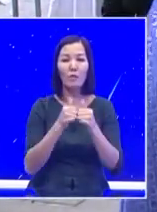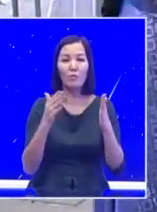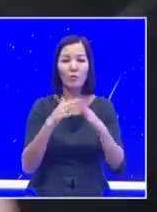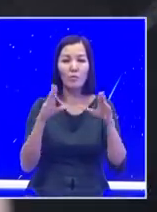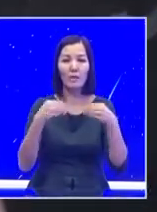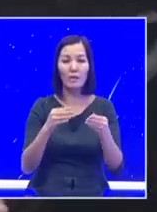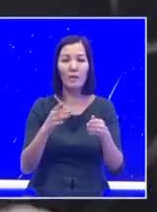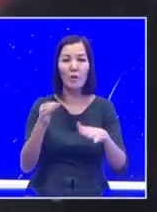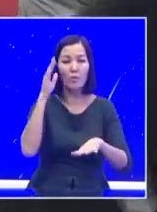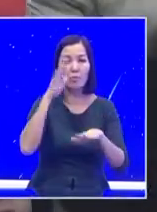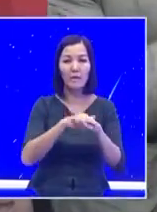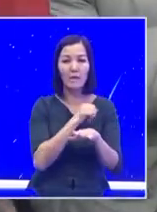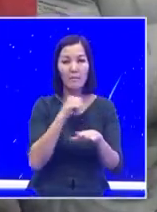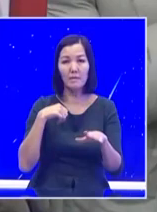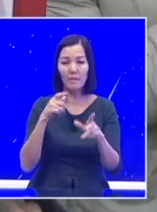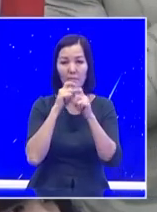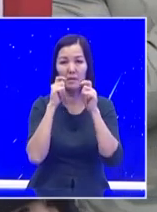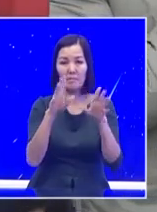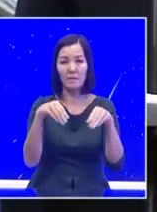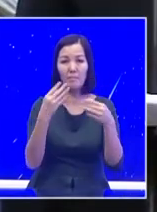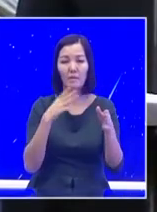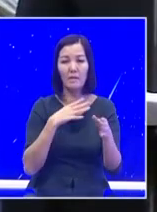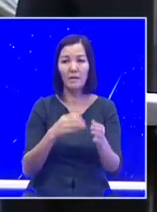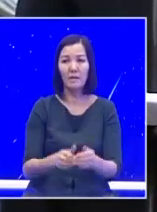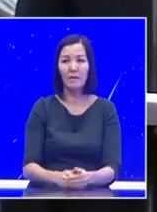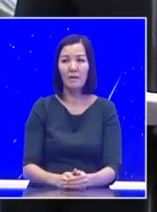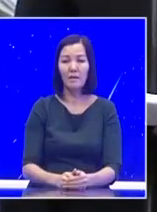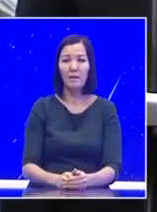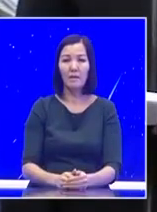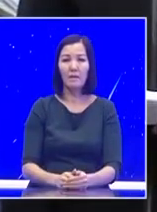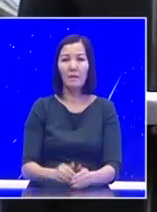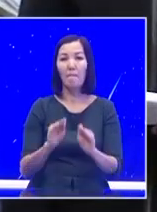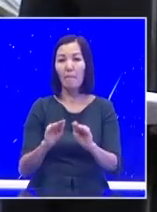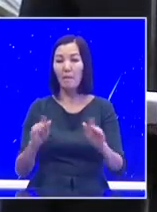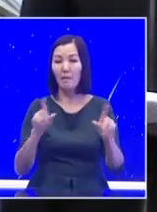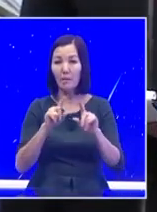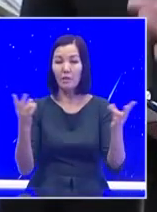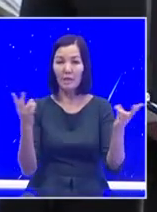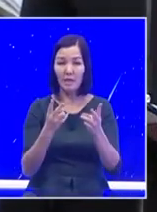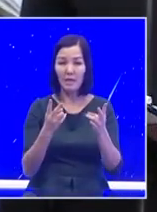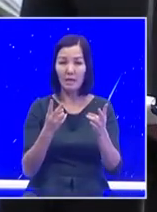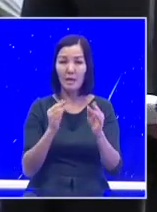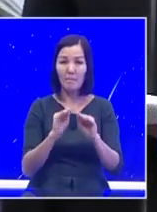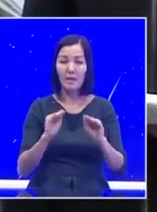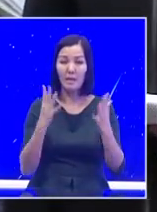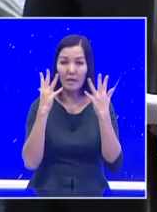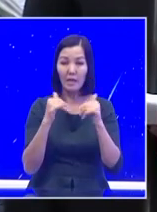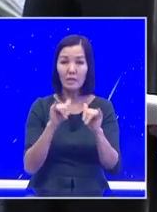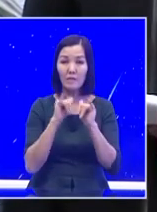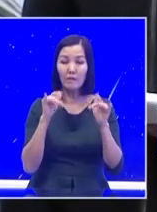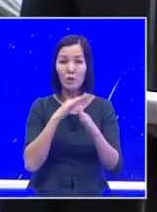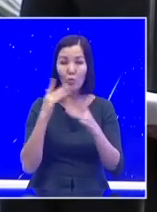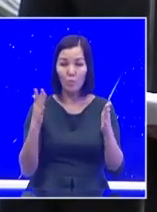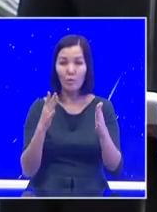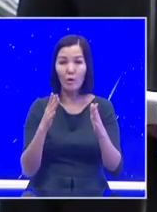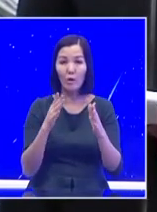Кілттерін Амандық Баталов арнайы барып өзі табыстады. Мына жерде балабақша болу керек, тағы да мына кішкентай балдардың саны көп қой.